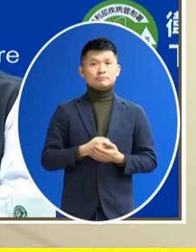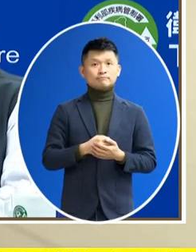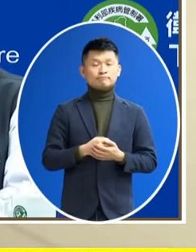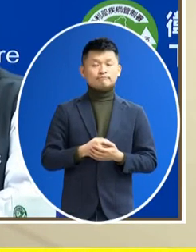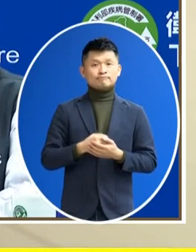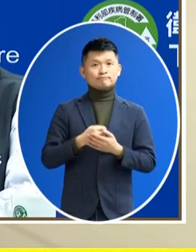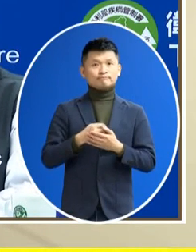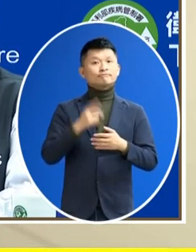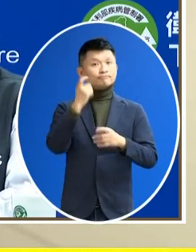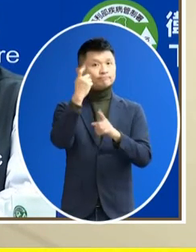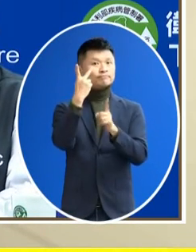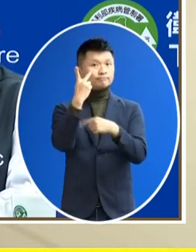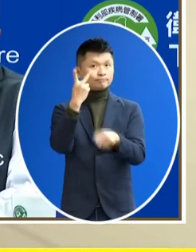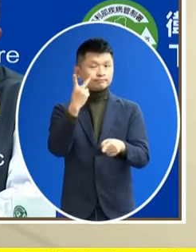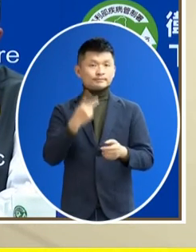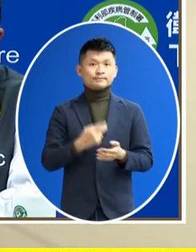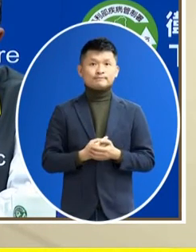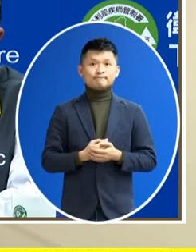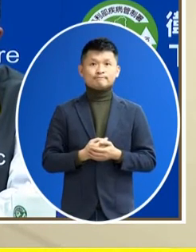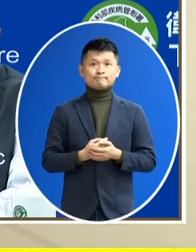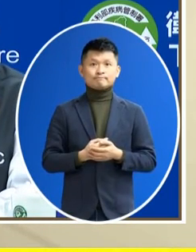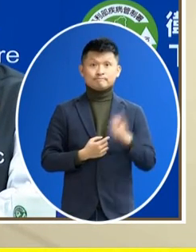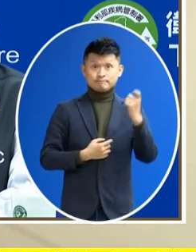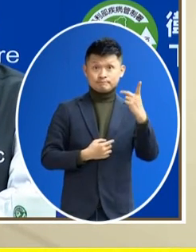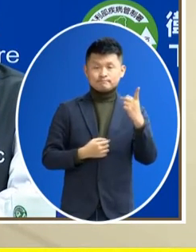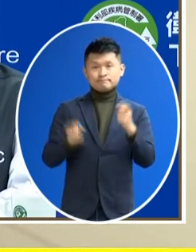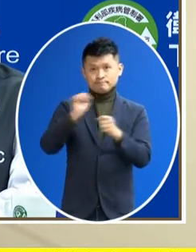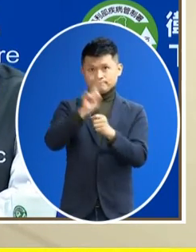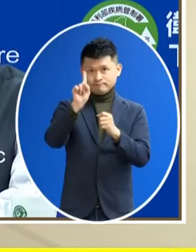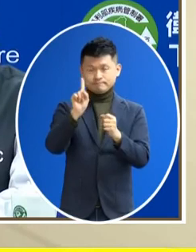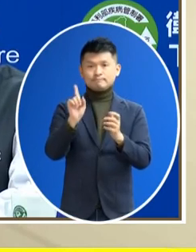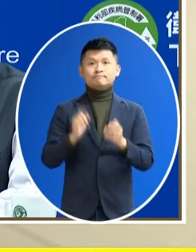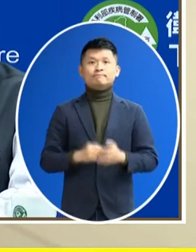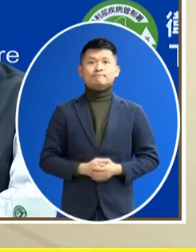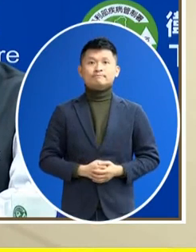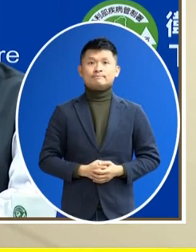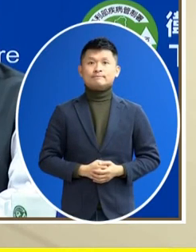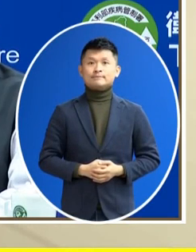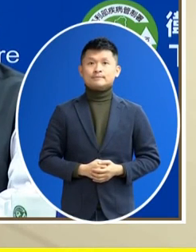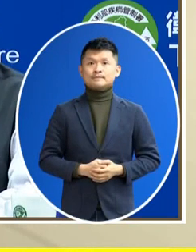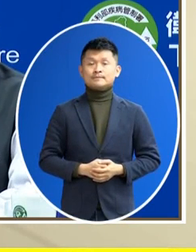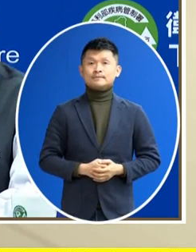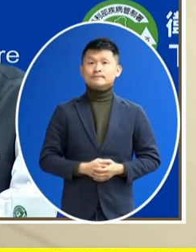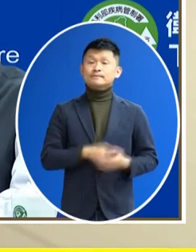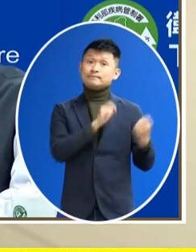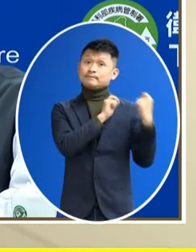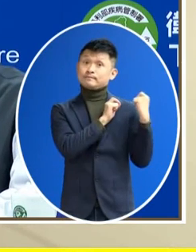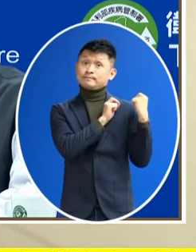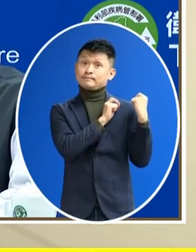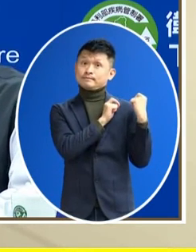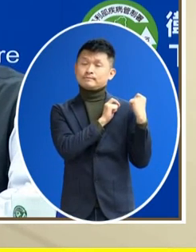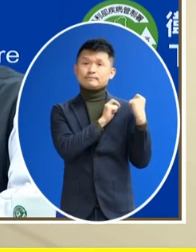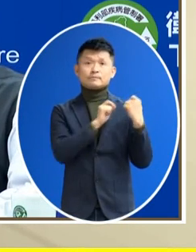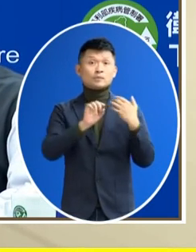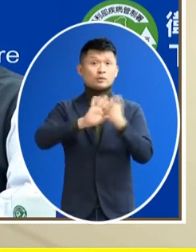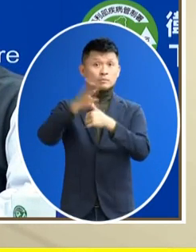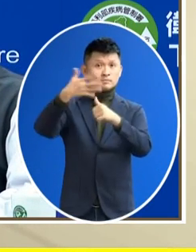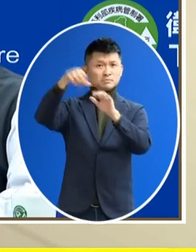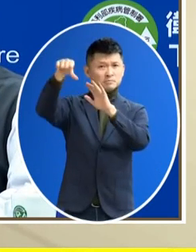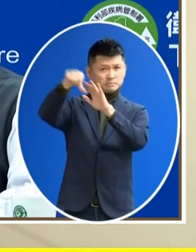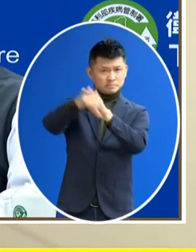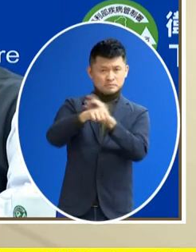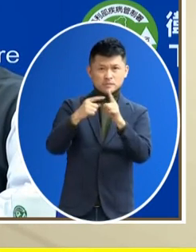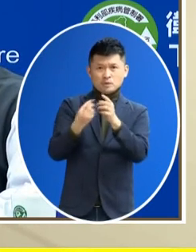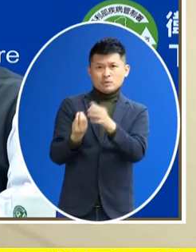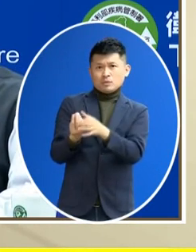12例哈，多增加1例了哈。那也因为哈，大家看到进来其实境外这一入的很